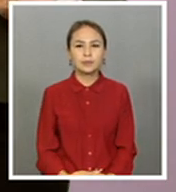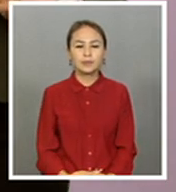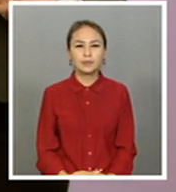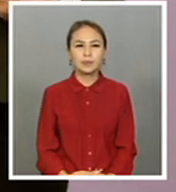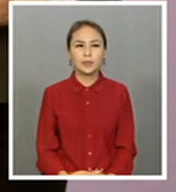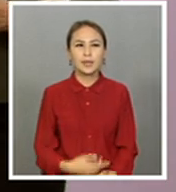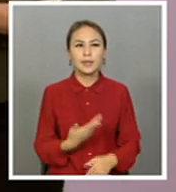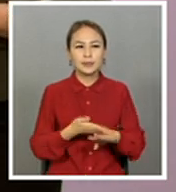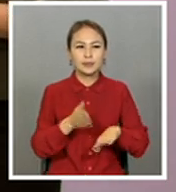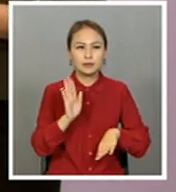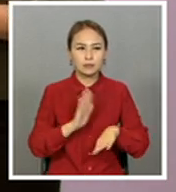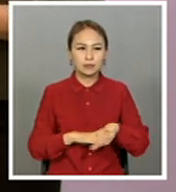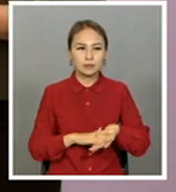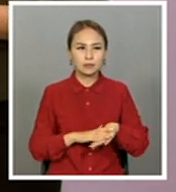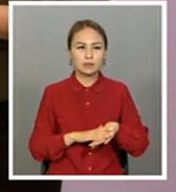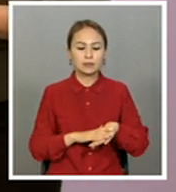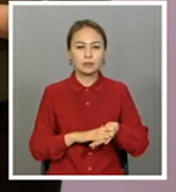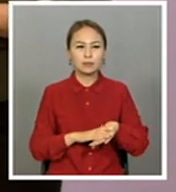Қиын,